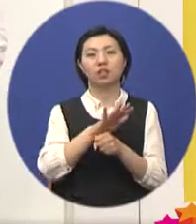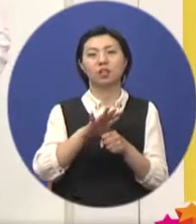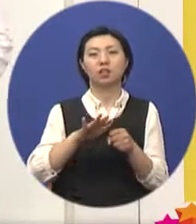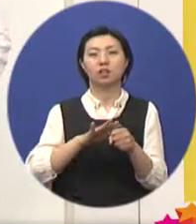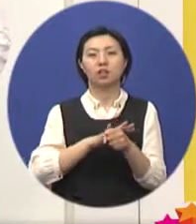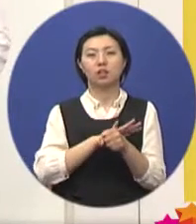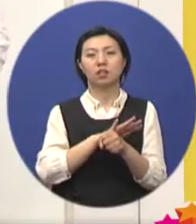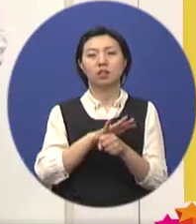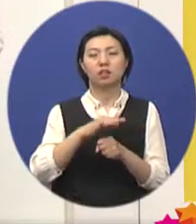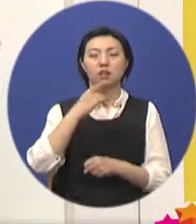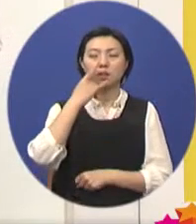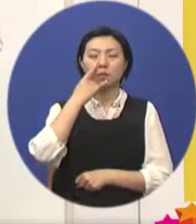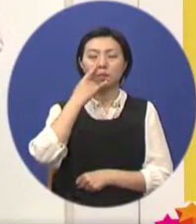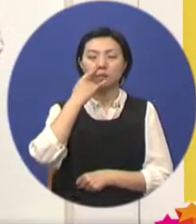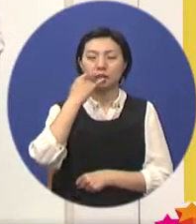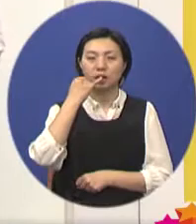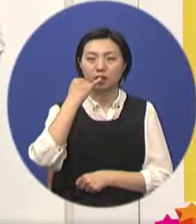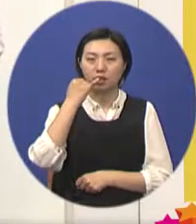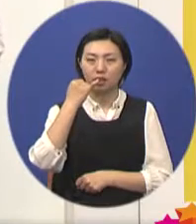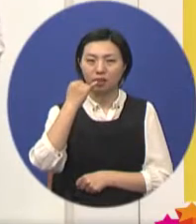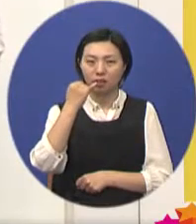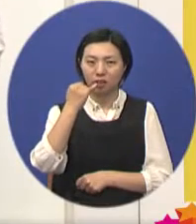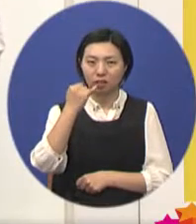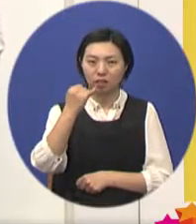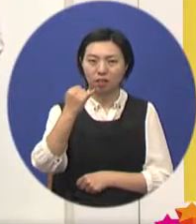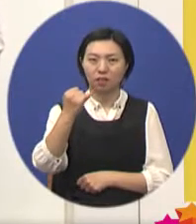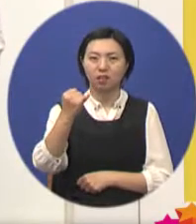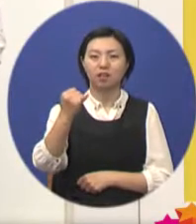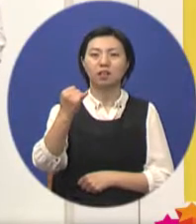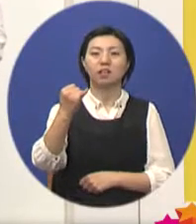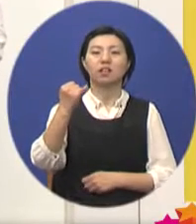사랑하는 우리 엄마야.